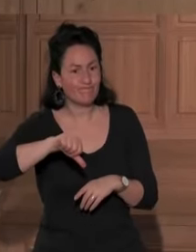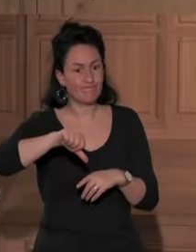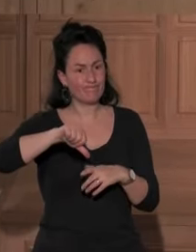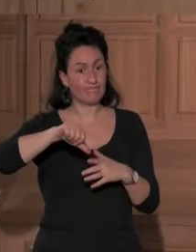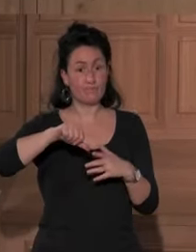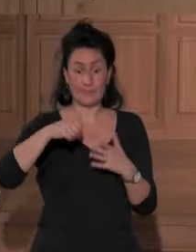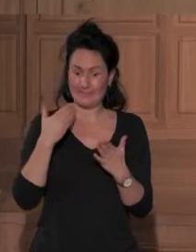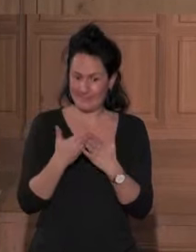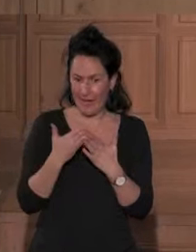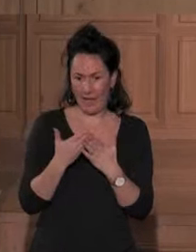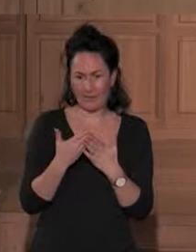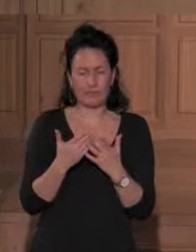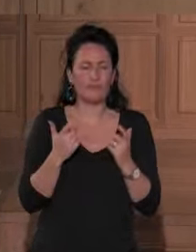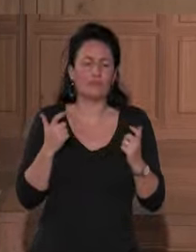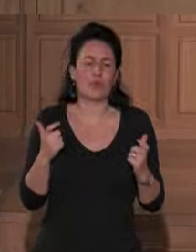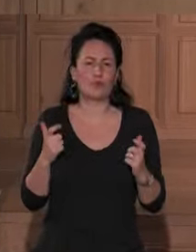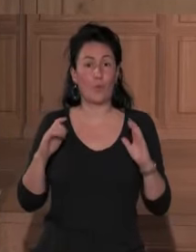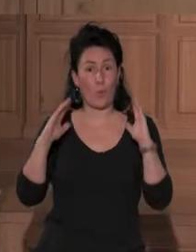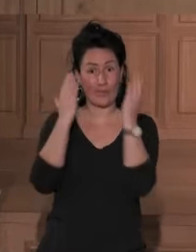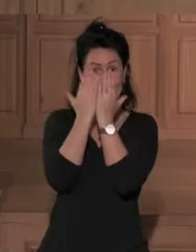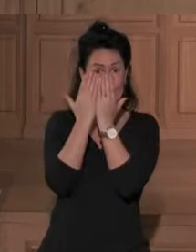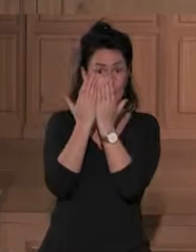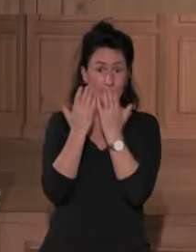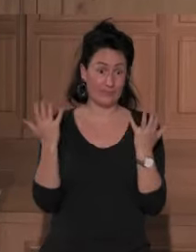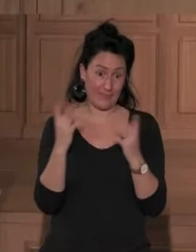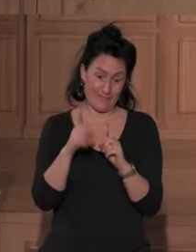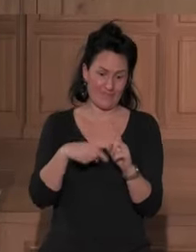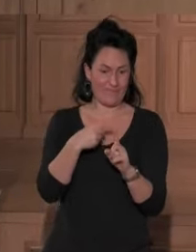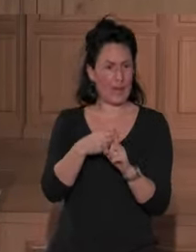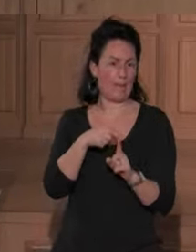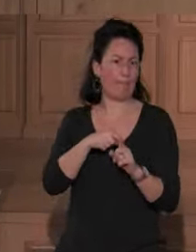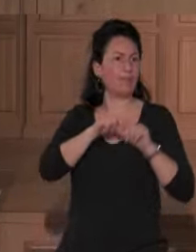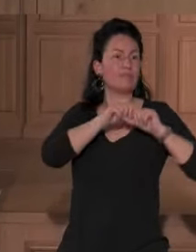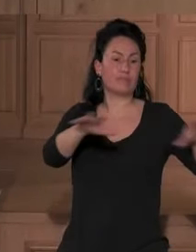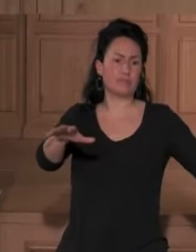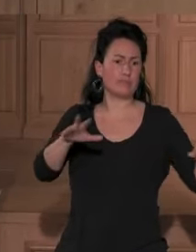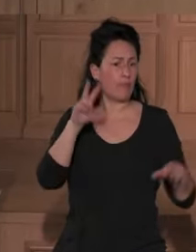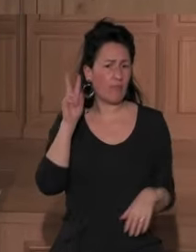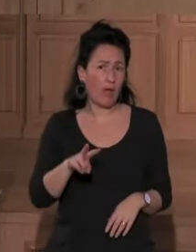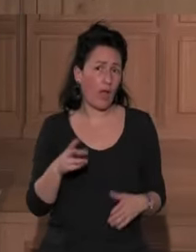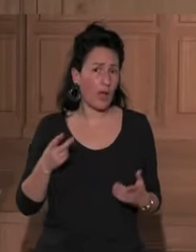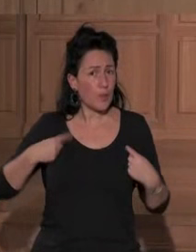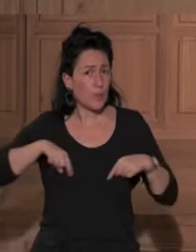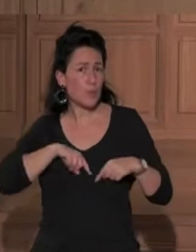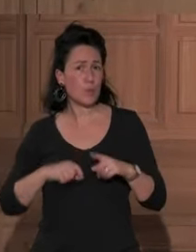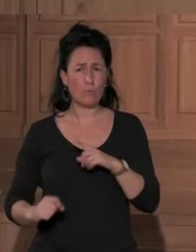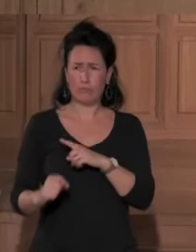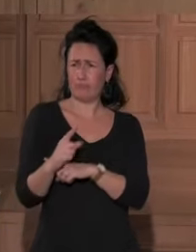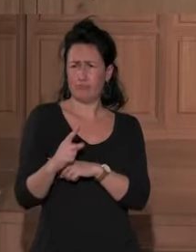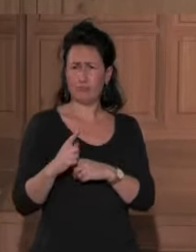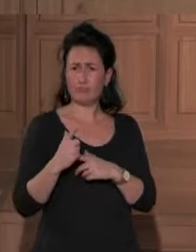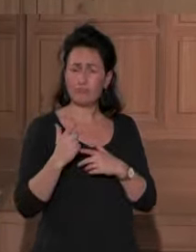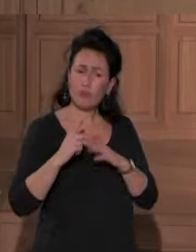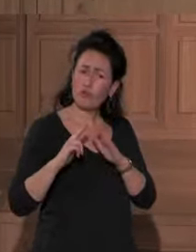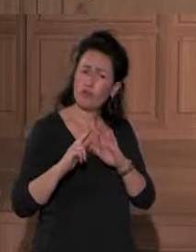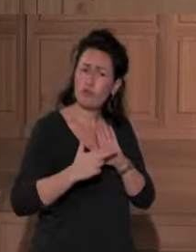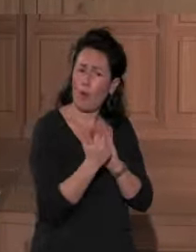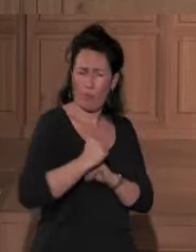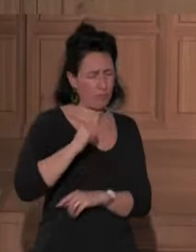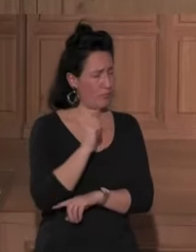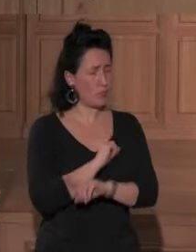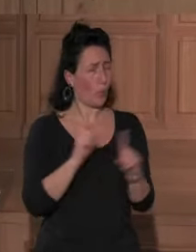chance que l'autisme a eue, c'est ce film. Mais on n'est pas hors normes. C'est la norme qui bouge. C'est ça, ouais. C'est